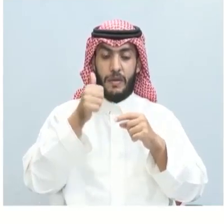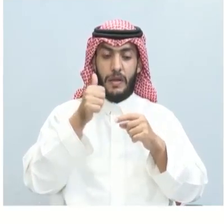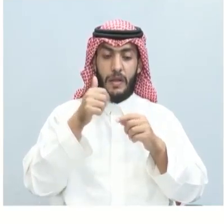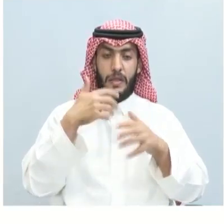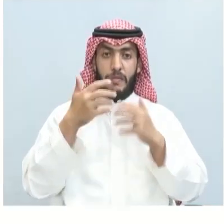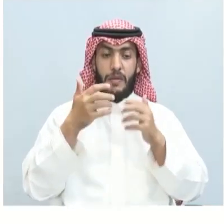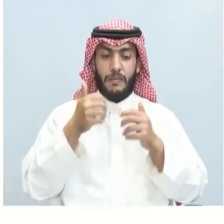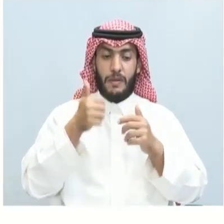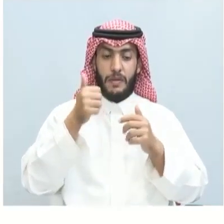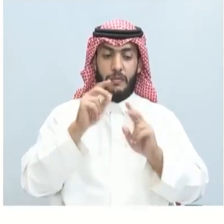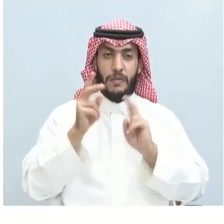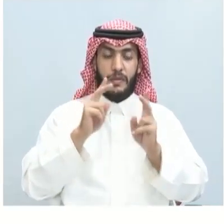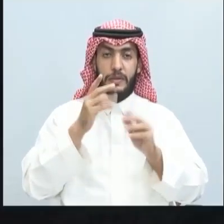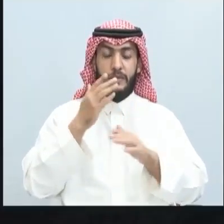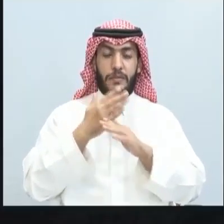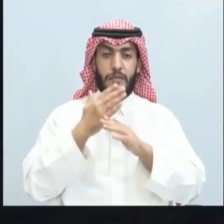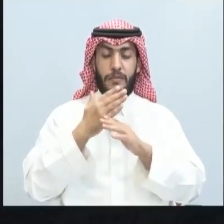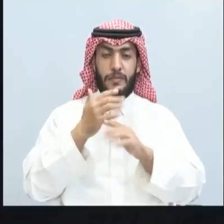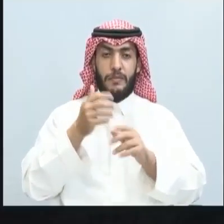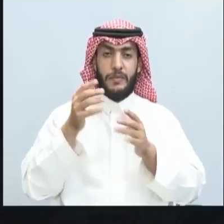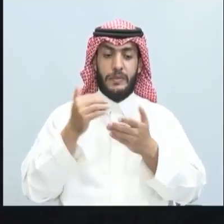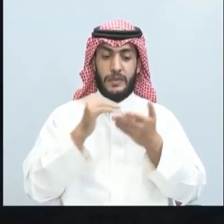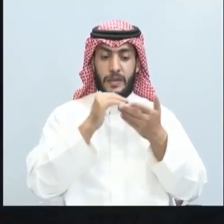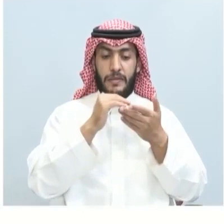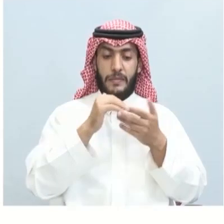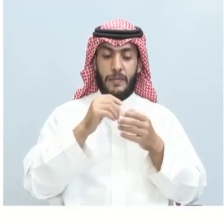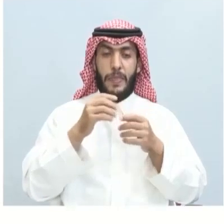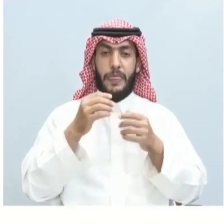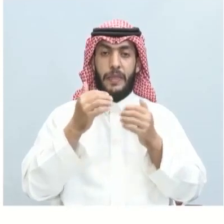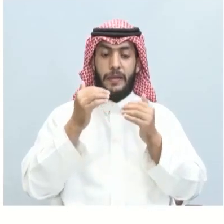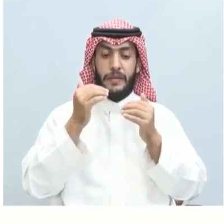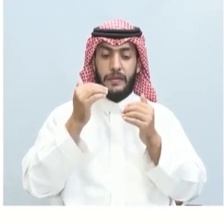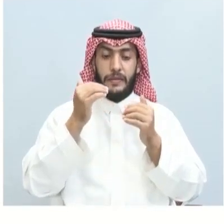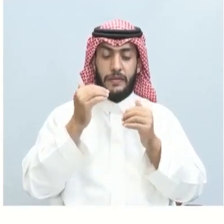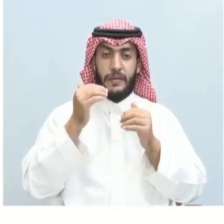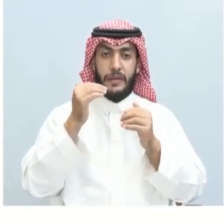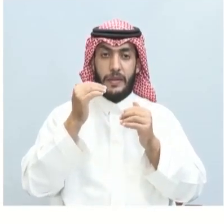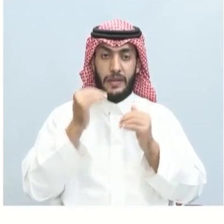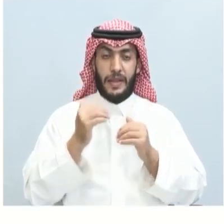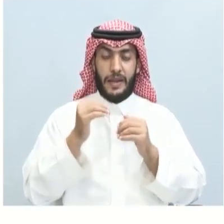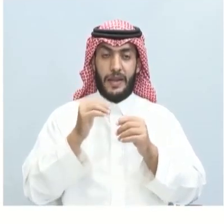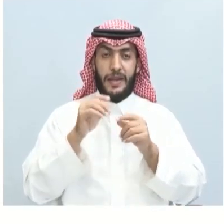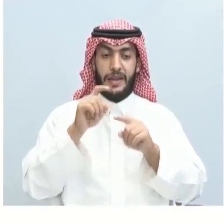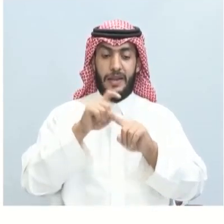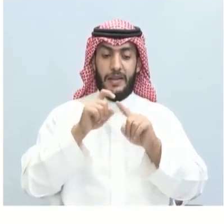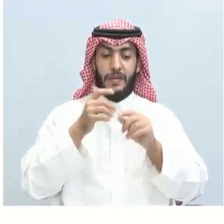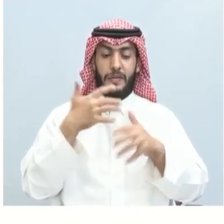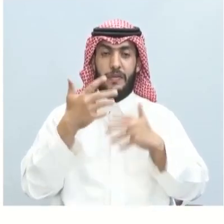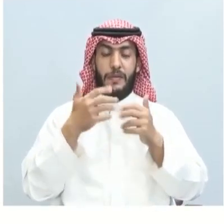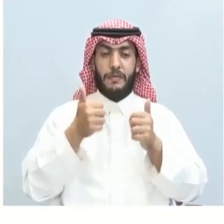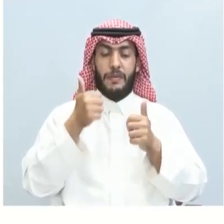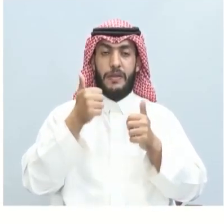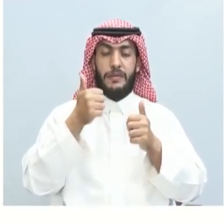التفاعل لتكوين متفاعلات لانه سيعوض تقليل تركيز احد النواتج يتجه التفاعل